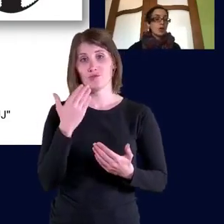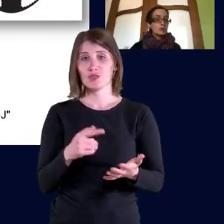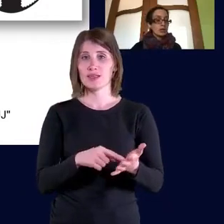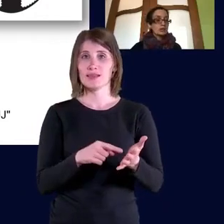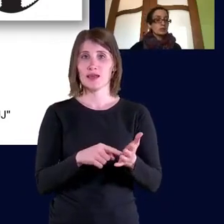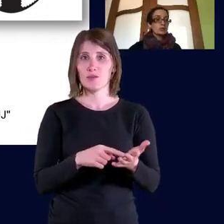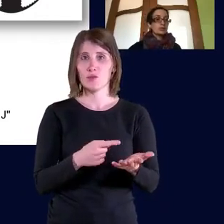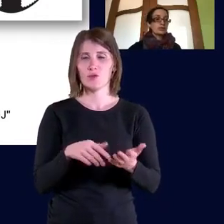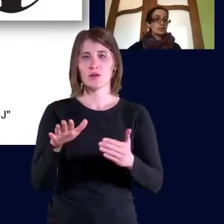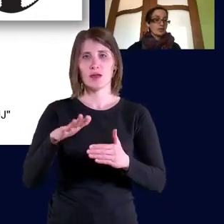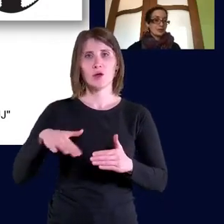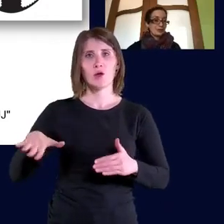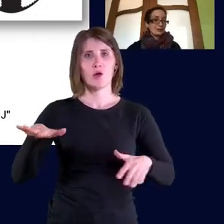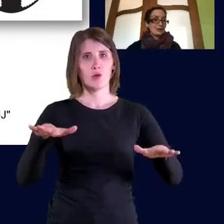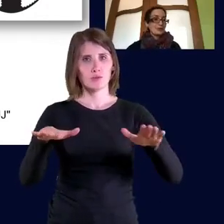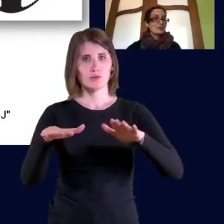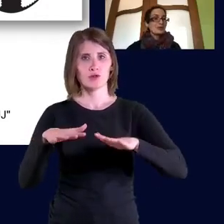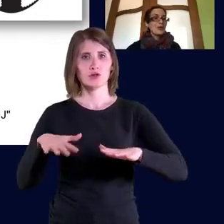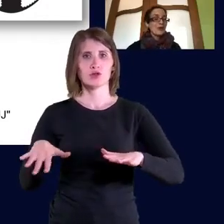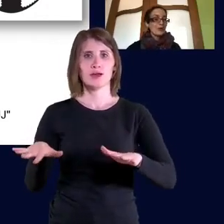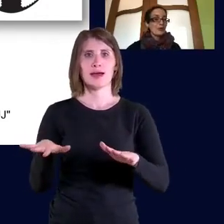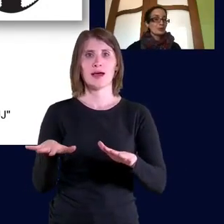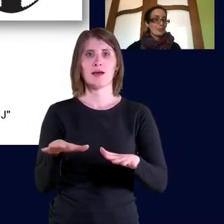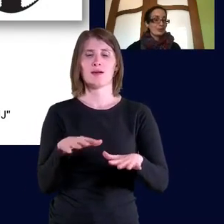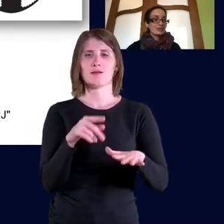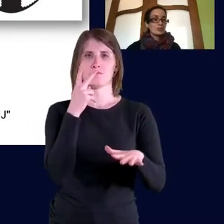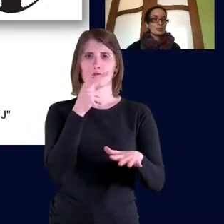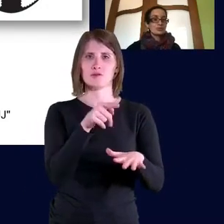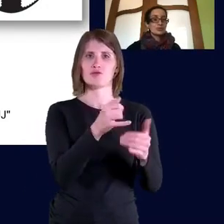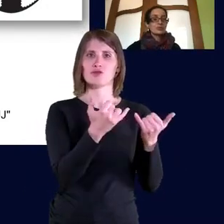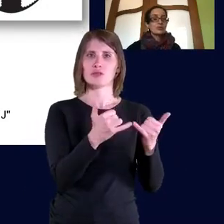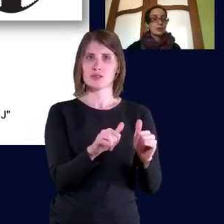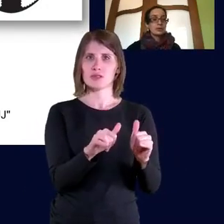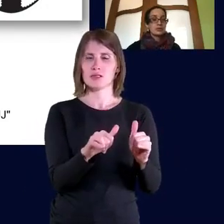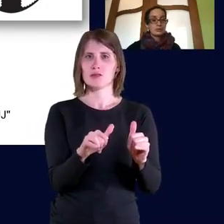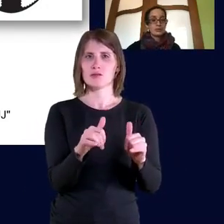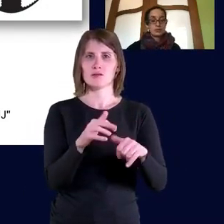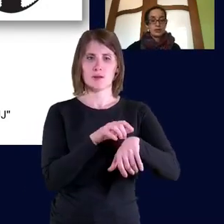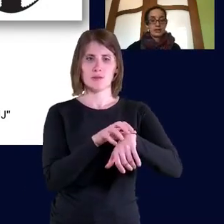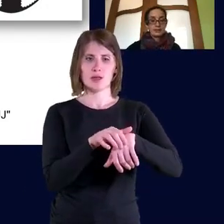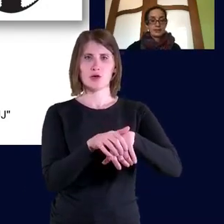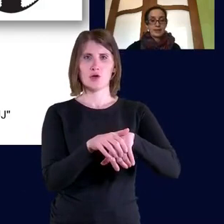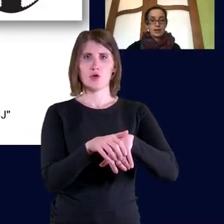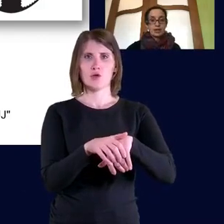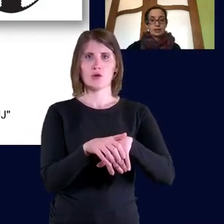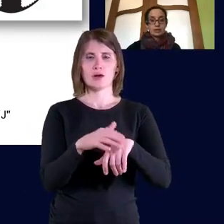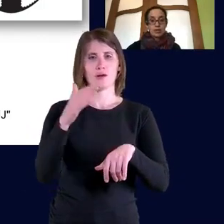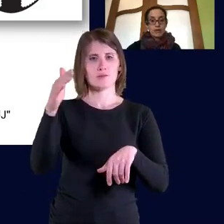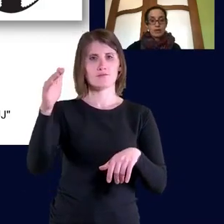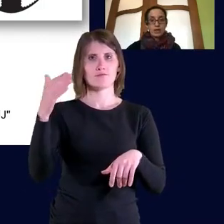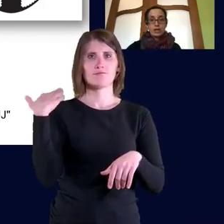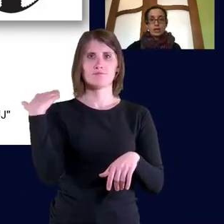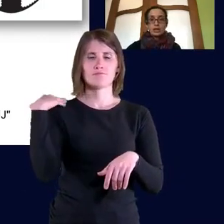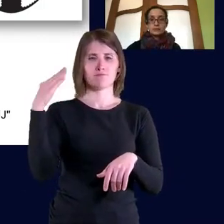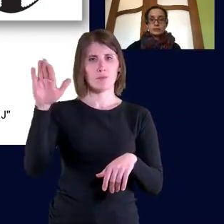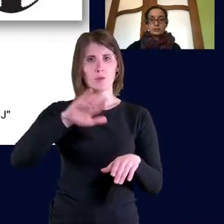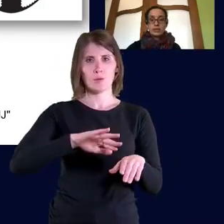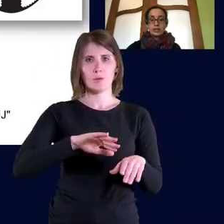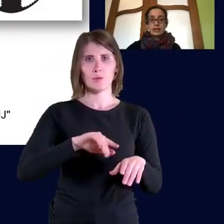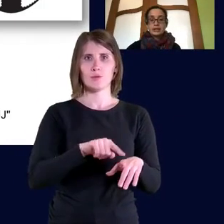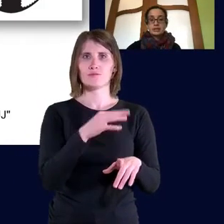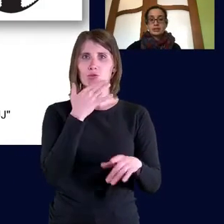te obszary były gdzie tego innego koloru na pancerzu więc rolki były bardzo dobrze wyczuwalne dotykową